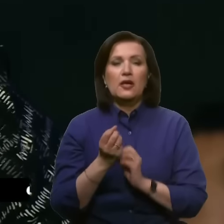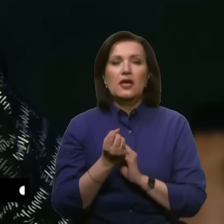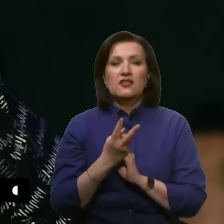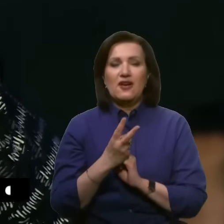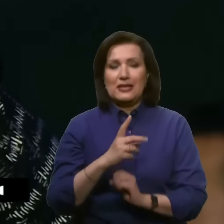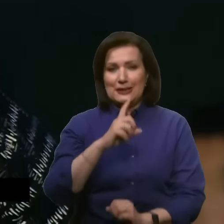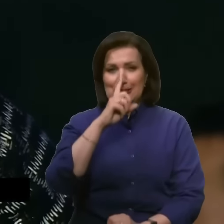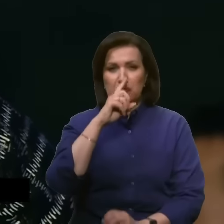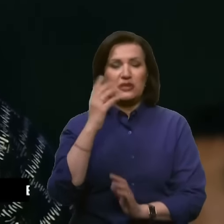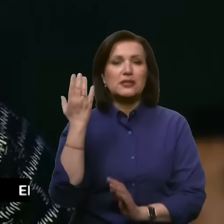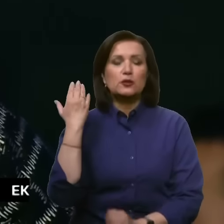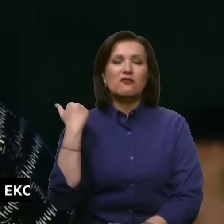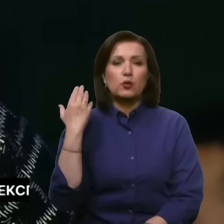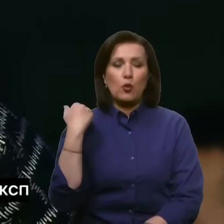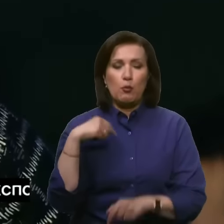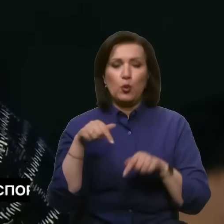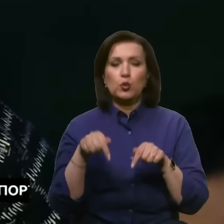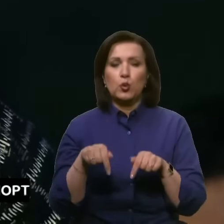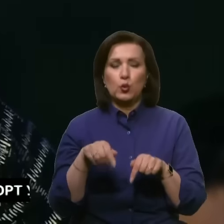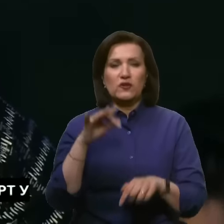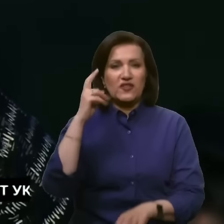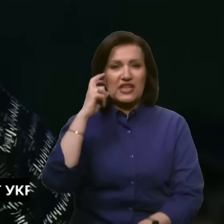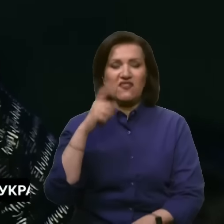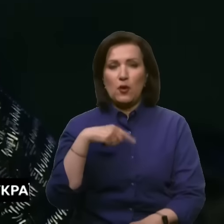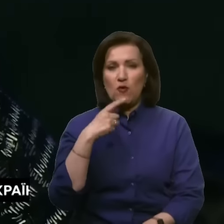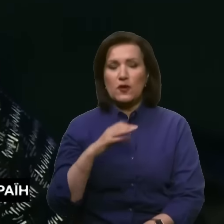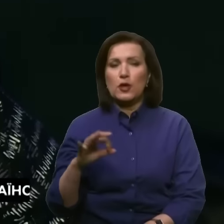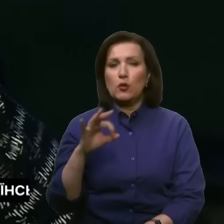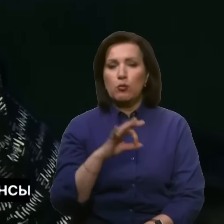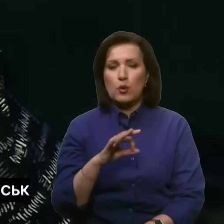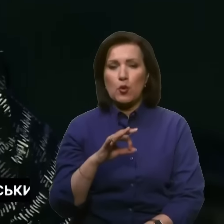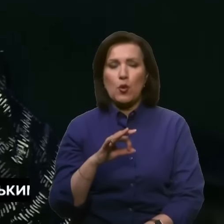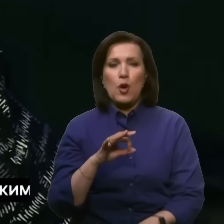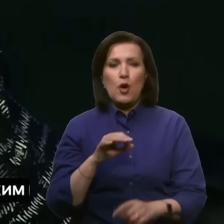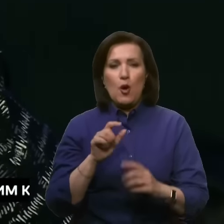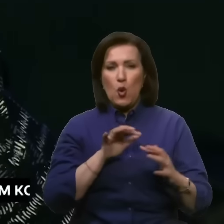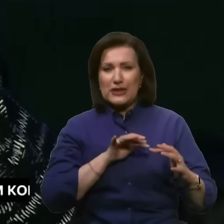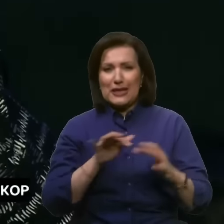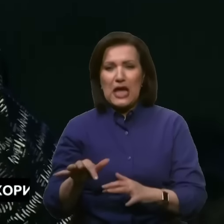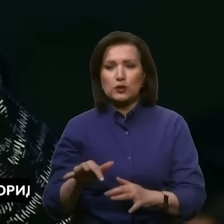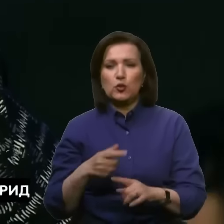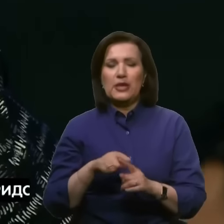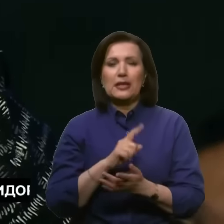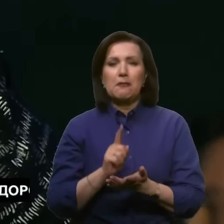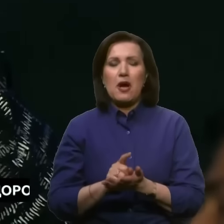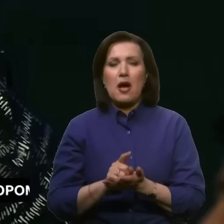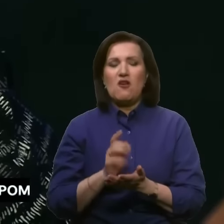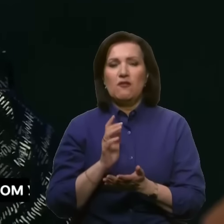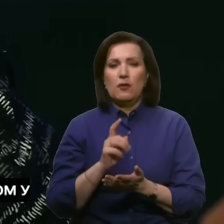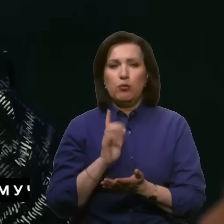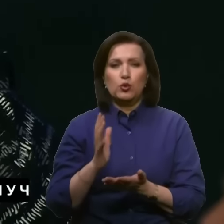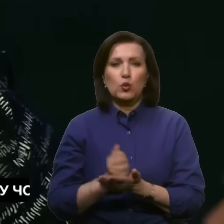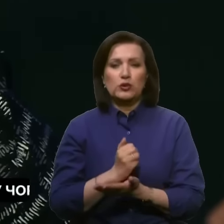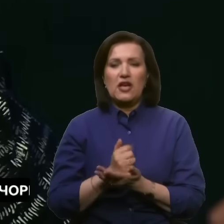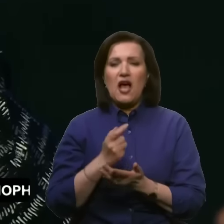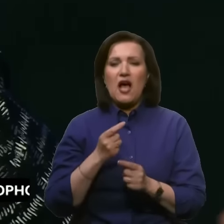12 місяців тому тут в Києві говорили про контрнаступ, який мав бути успішним,